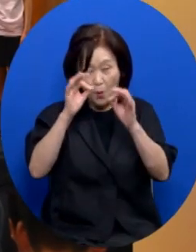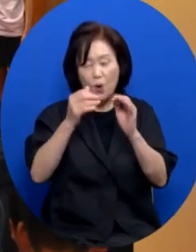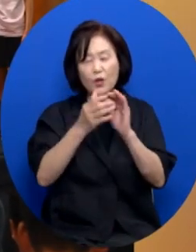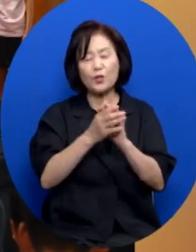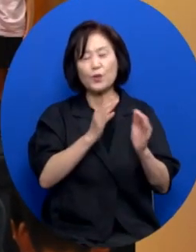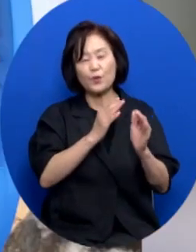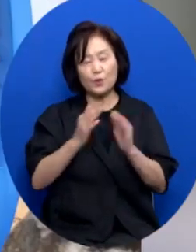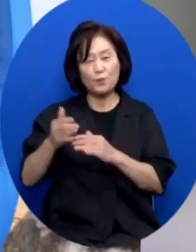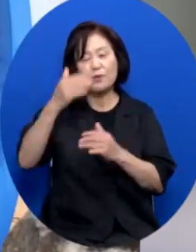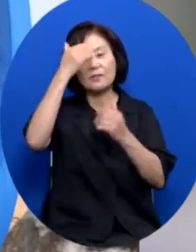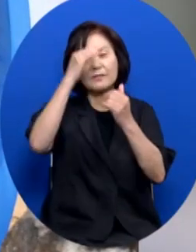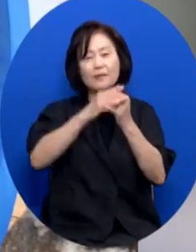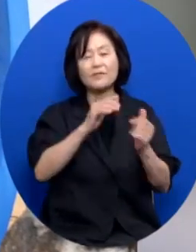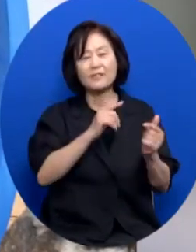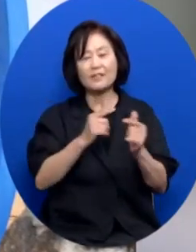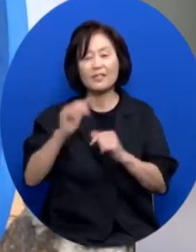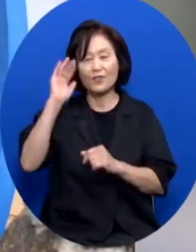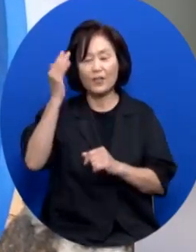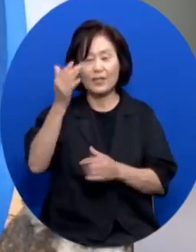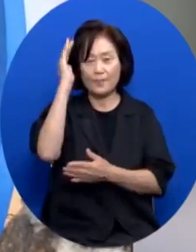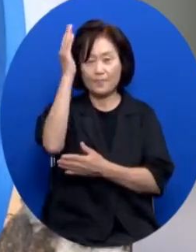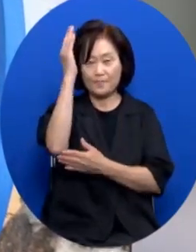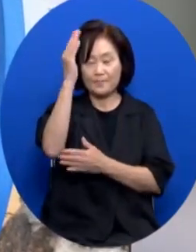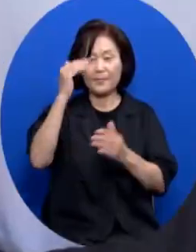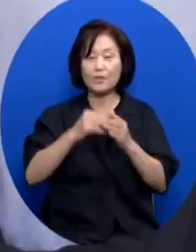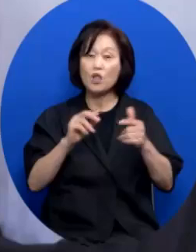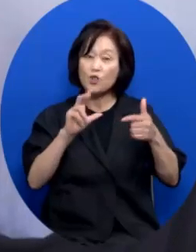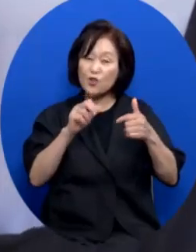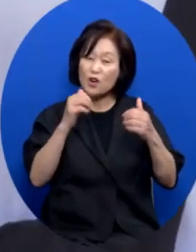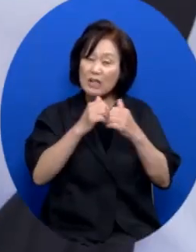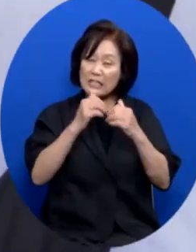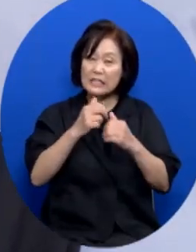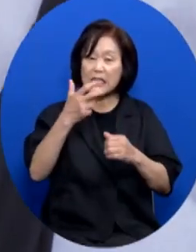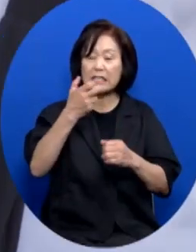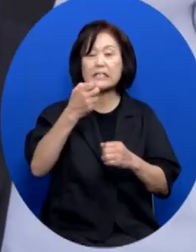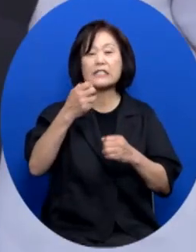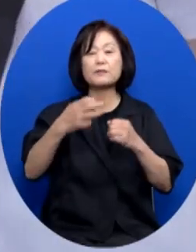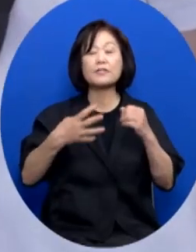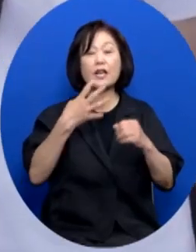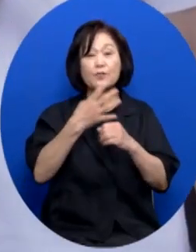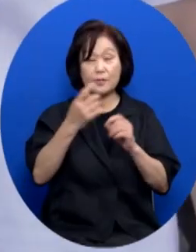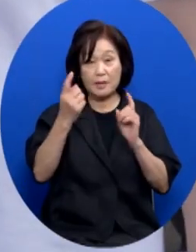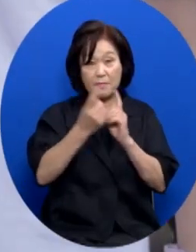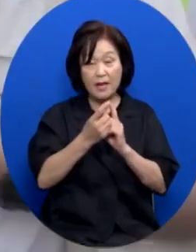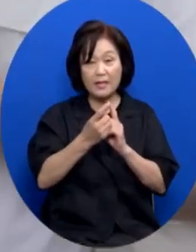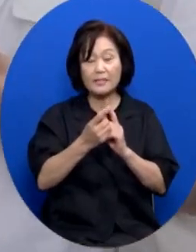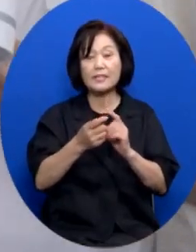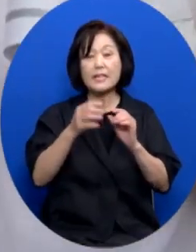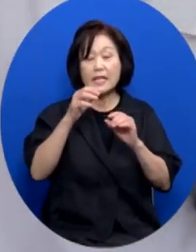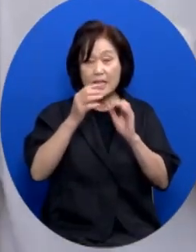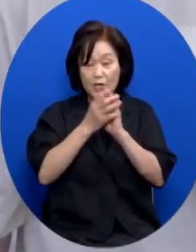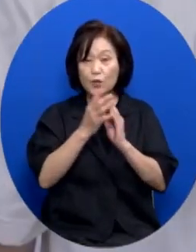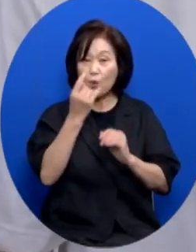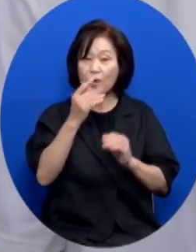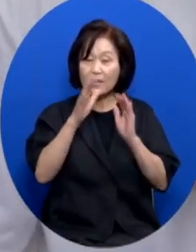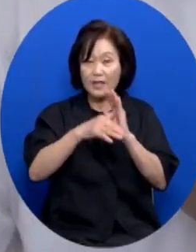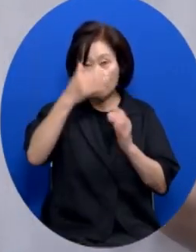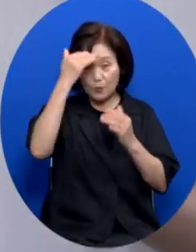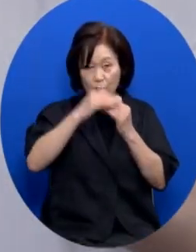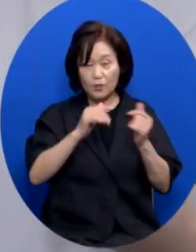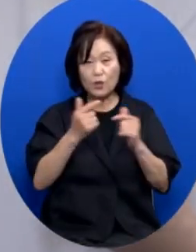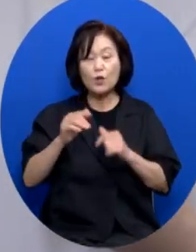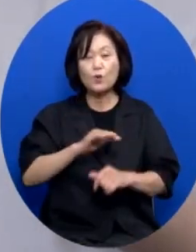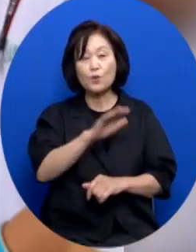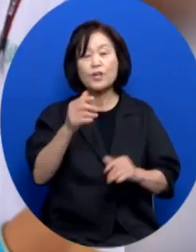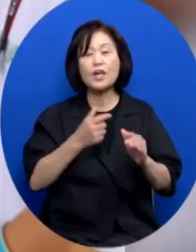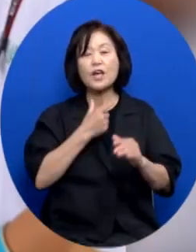세례가 되자고 메시지를 전했습니다 625 전쟁 74주년을 맞아 진행된 기도회에서 청소년들은 우리의 소원은